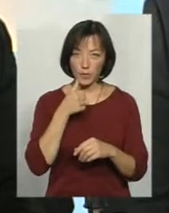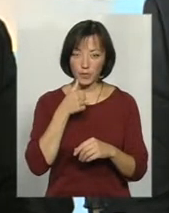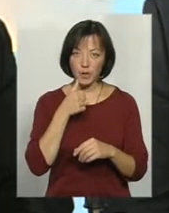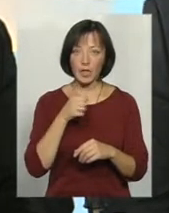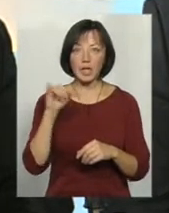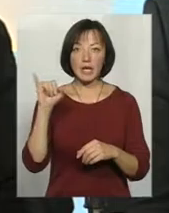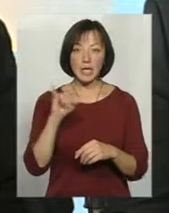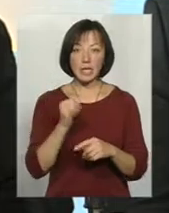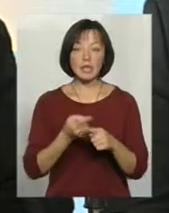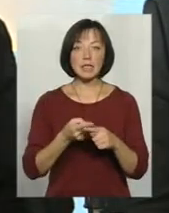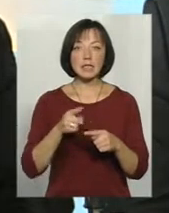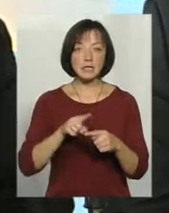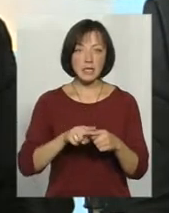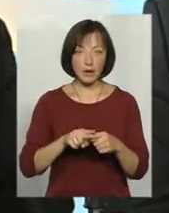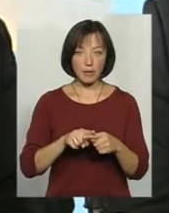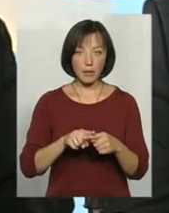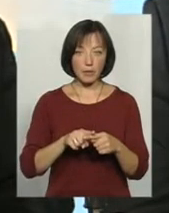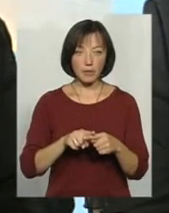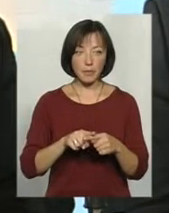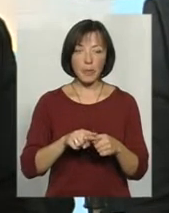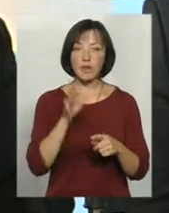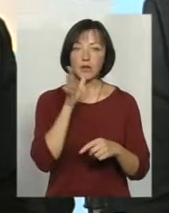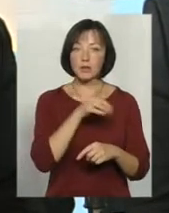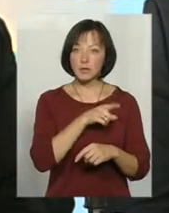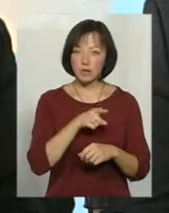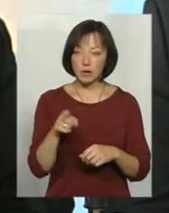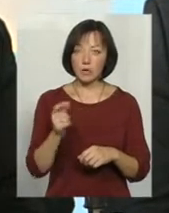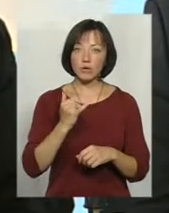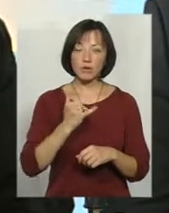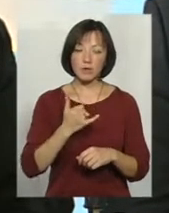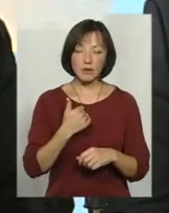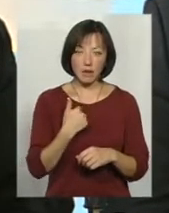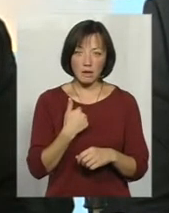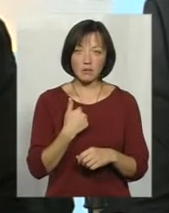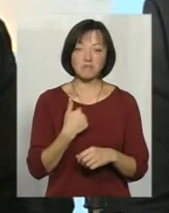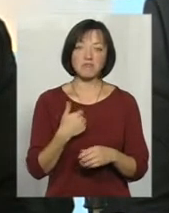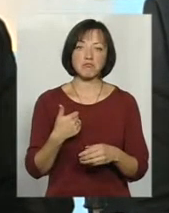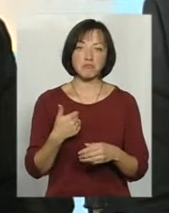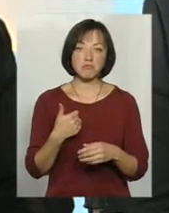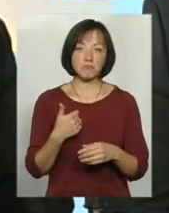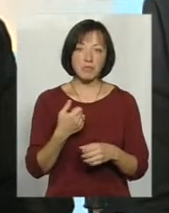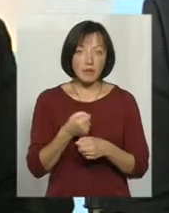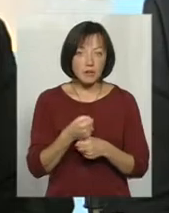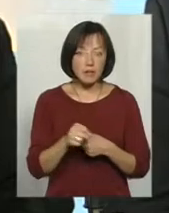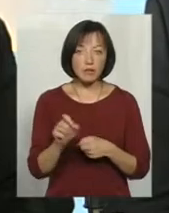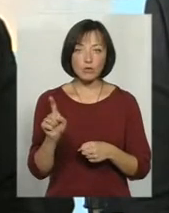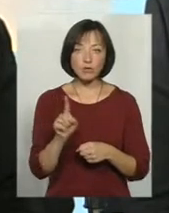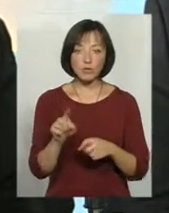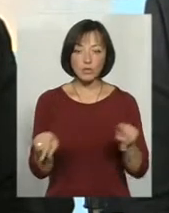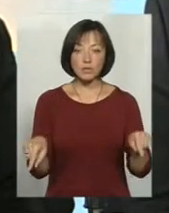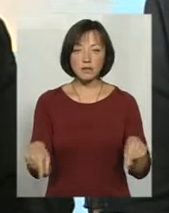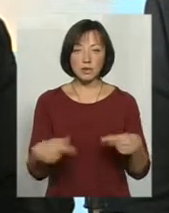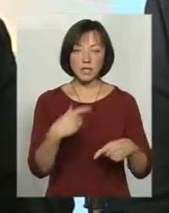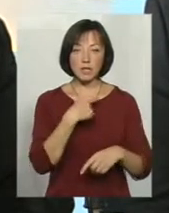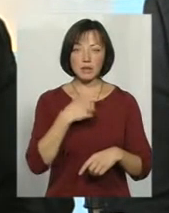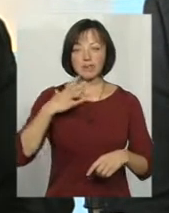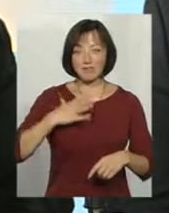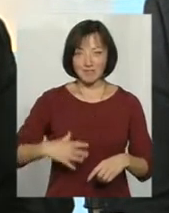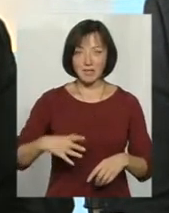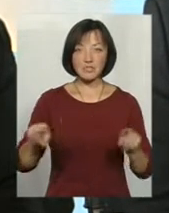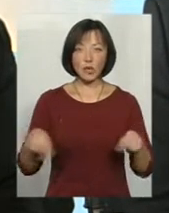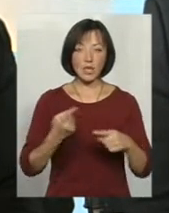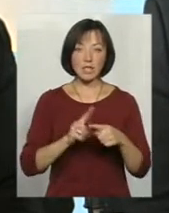І це в цей час нас спонукало для того, щоб створити в себе цей фонд.